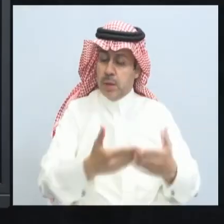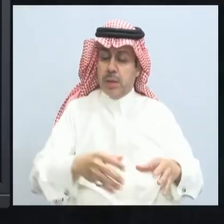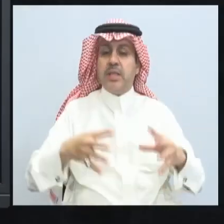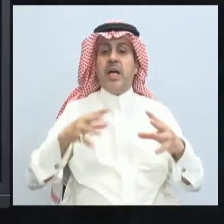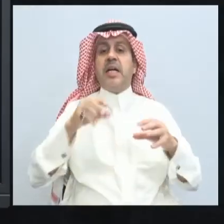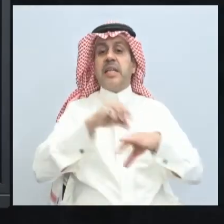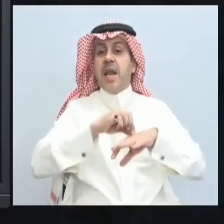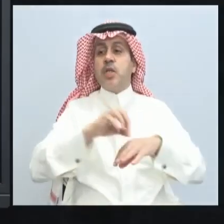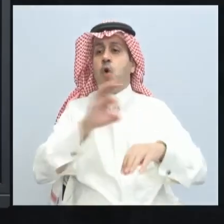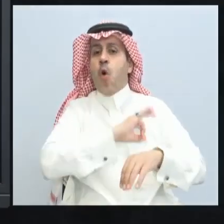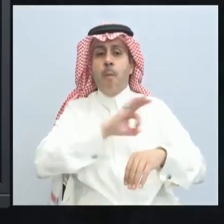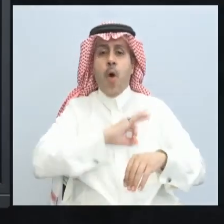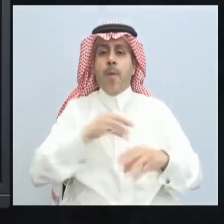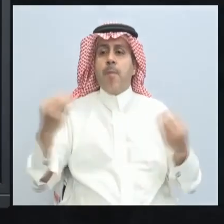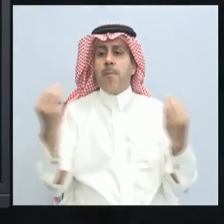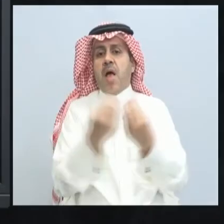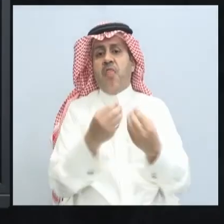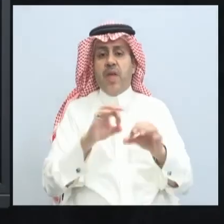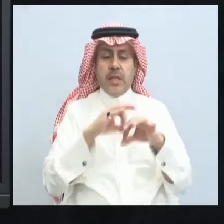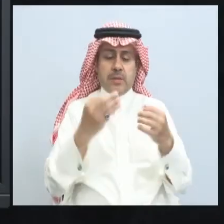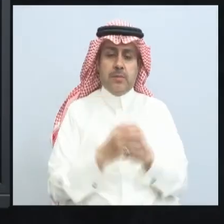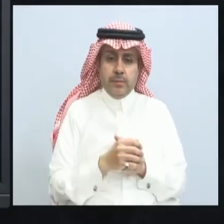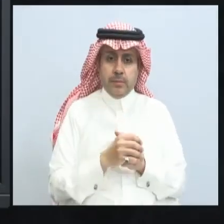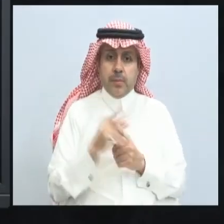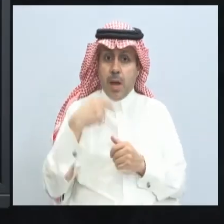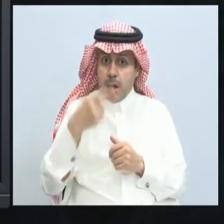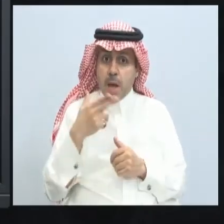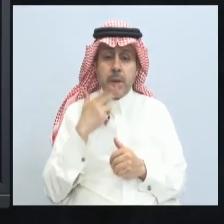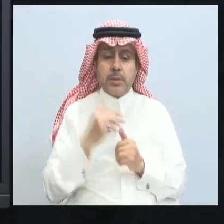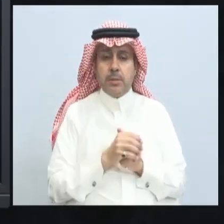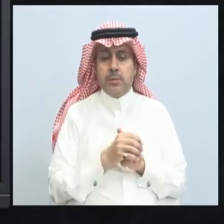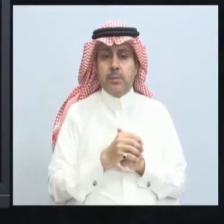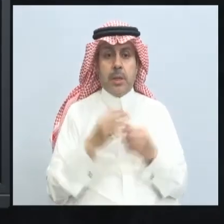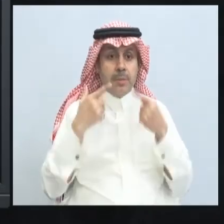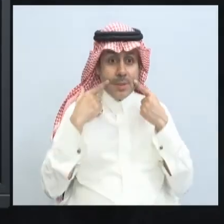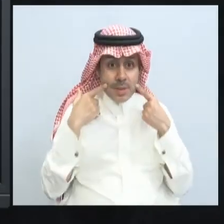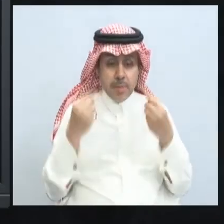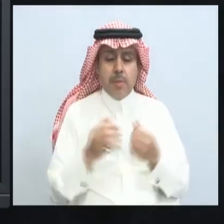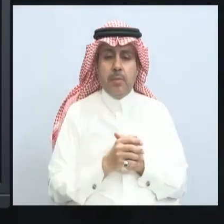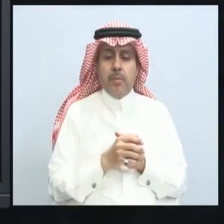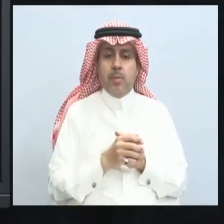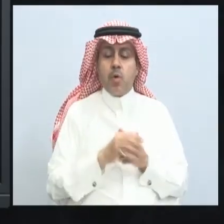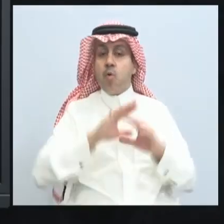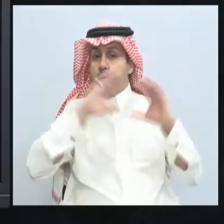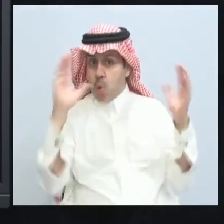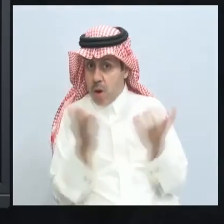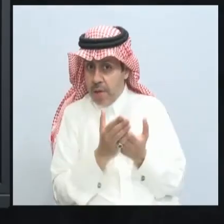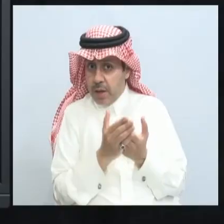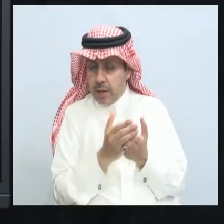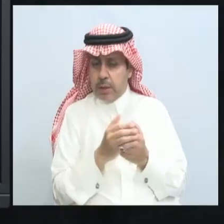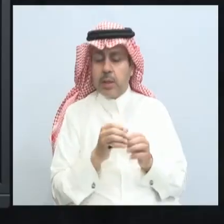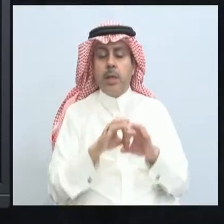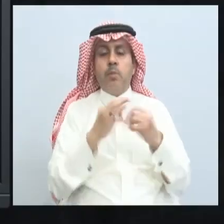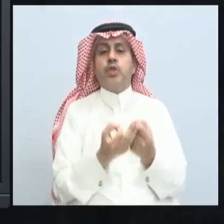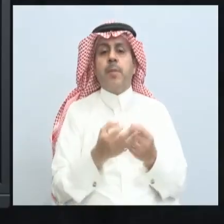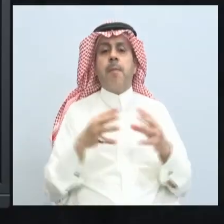الهديه ايضا فيما يتعلق ب الكلام الحسن الابتسامه كل ذلك حتى يحرص على